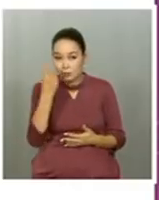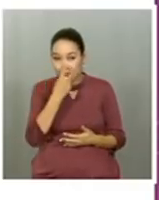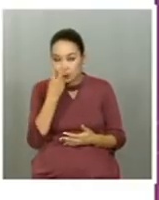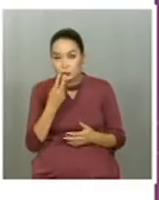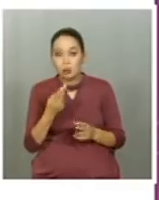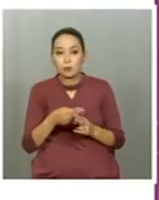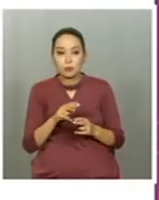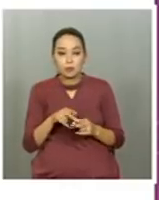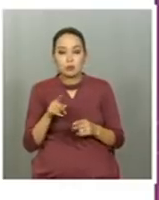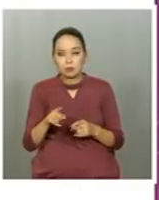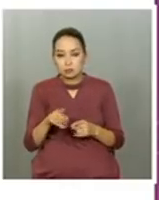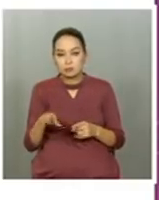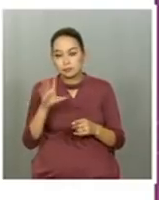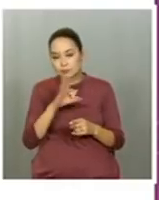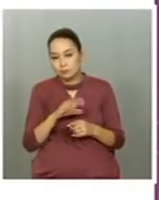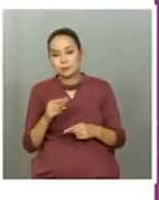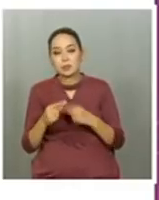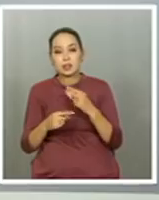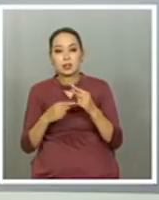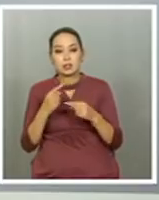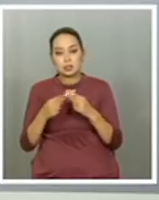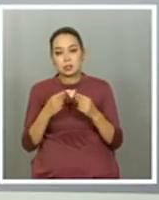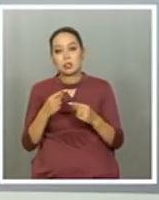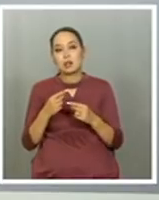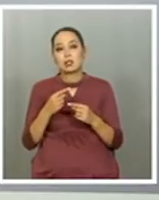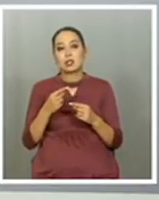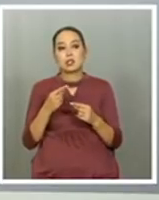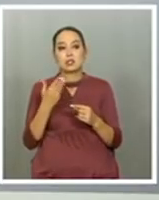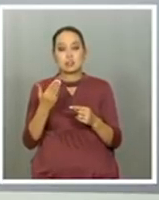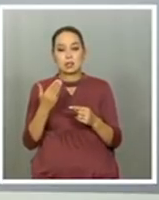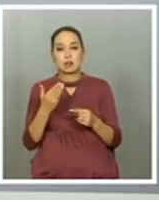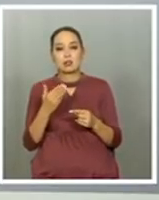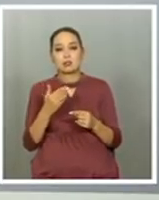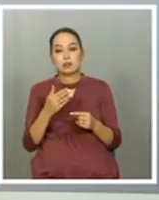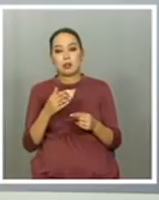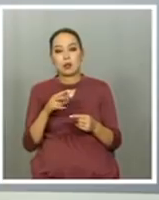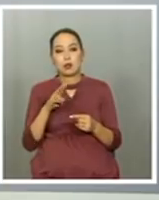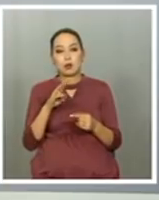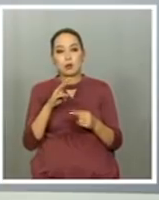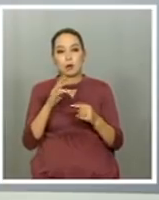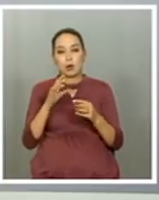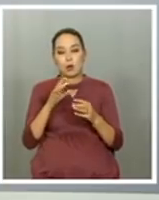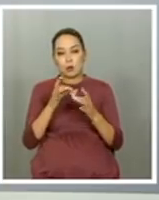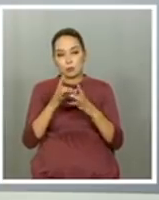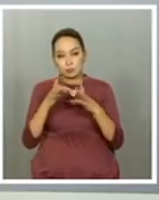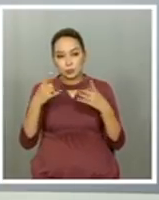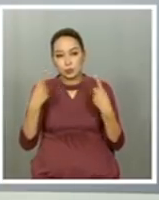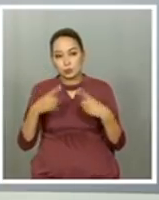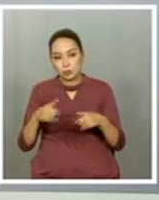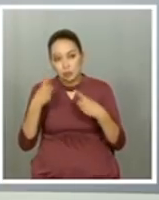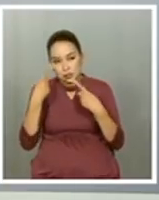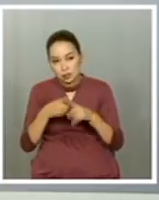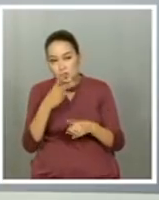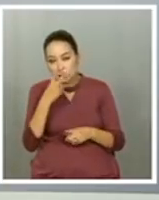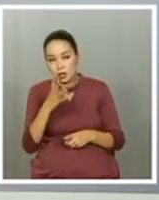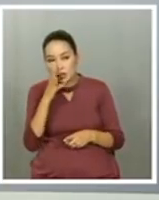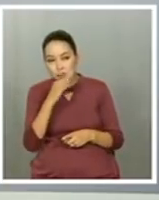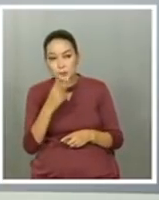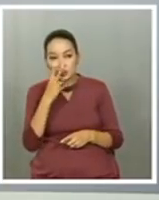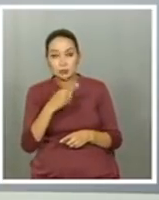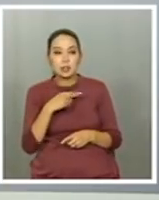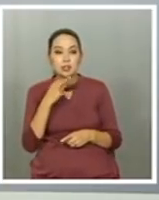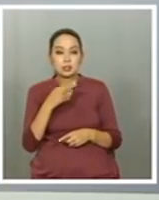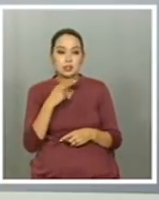біз 100% толық көре алмаймыз. Оқушылар, оптикалық құралдармен жұмыс істеген кезде менің алдымда тұрған жарық